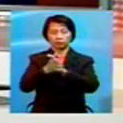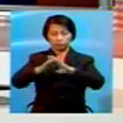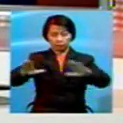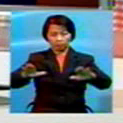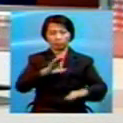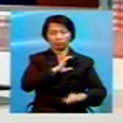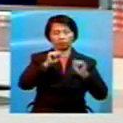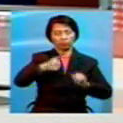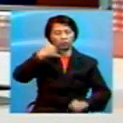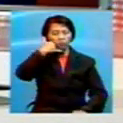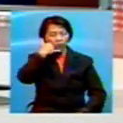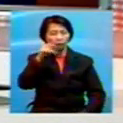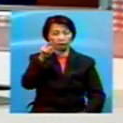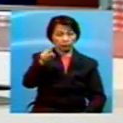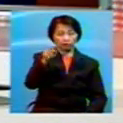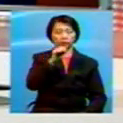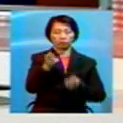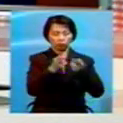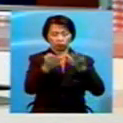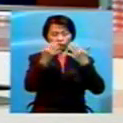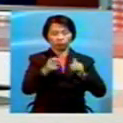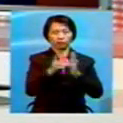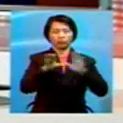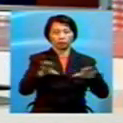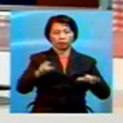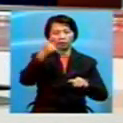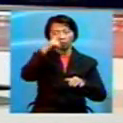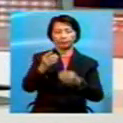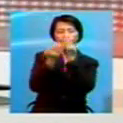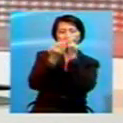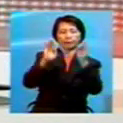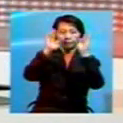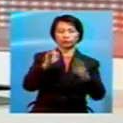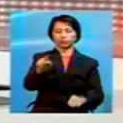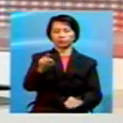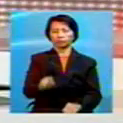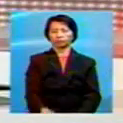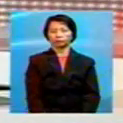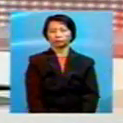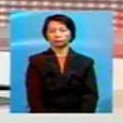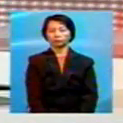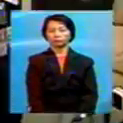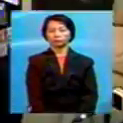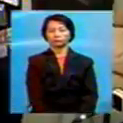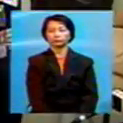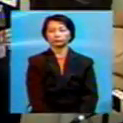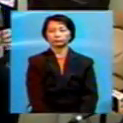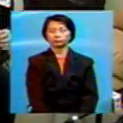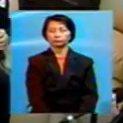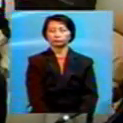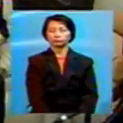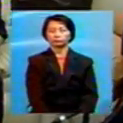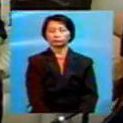polis dapat berhubung dengan Zakir Alif dan usaha kini dilakukan bagi membebaskan beliau